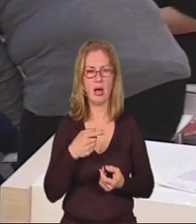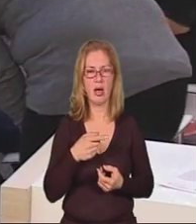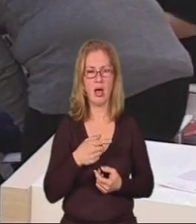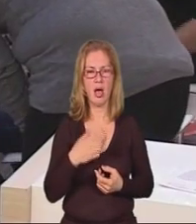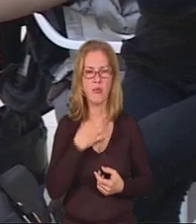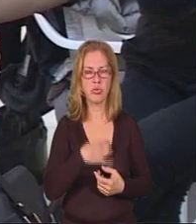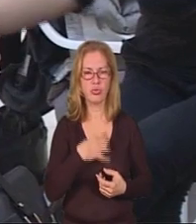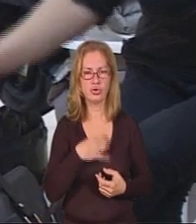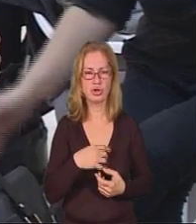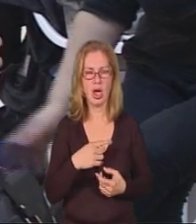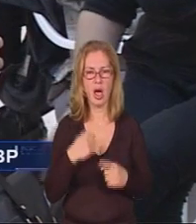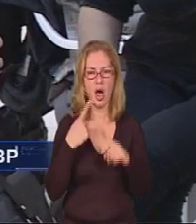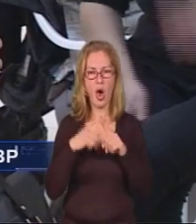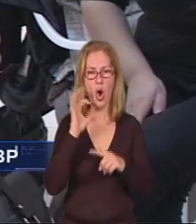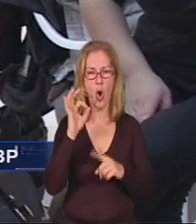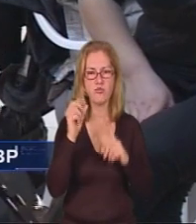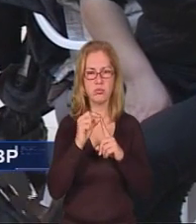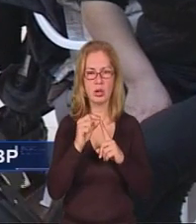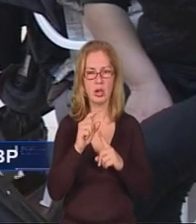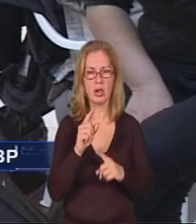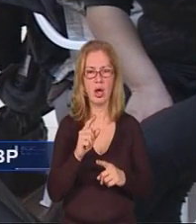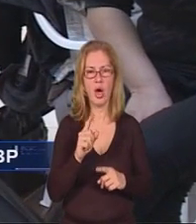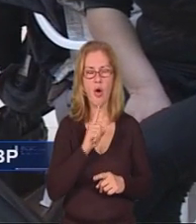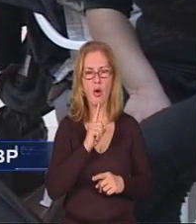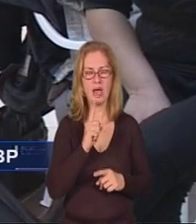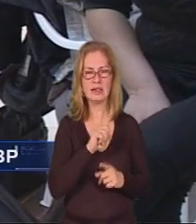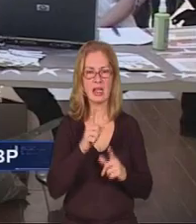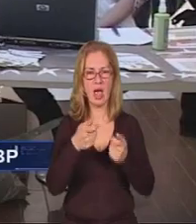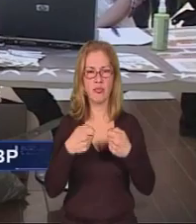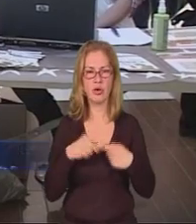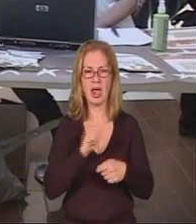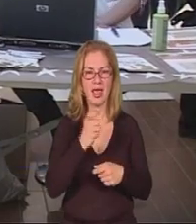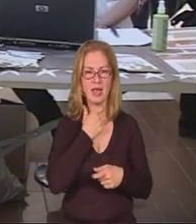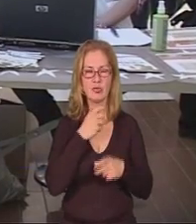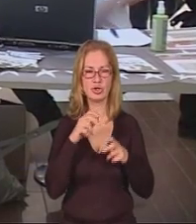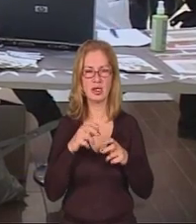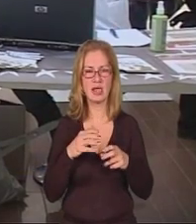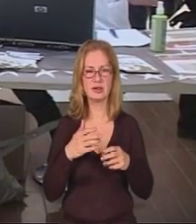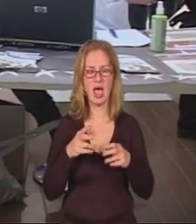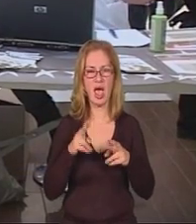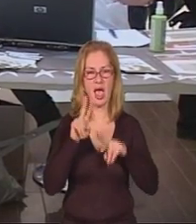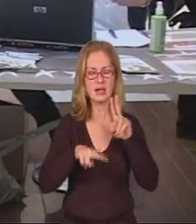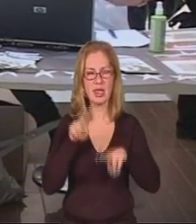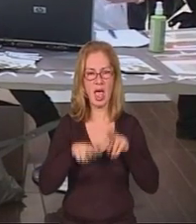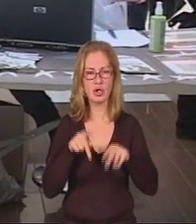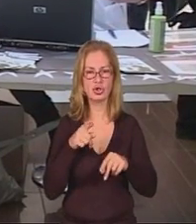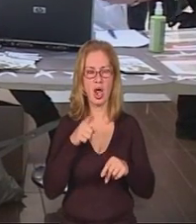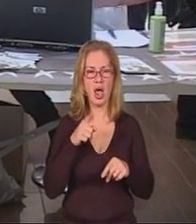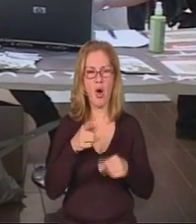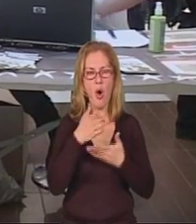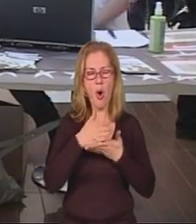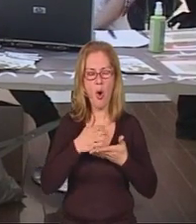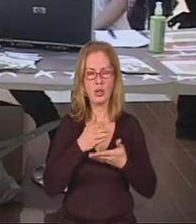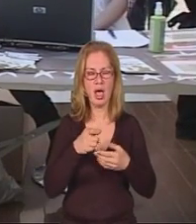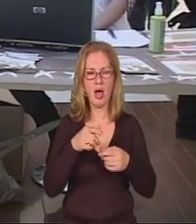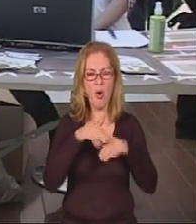obstruktivna bolest pluća ili skraćeno HOPB je bolest koja se ne povlači i ne može se izlečiti i koja delimično ograničava protok